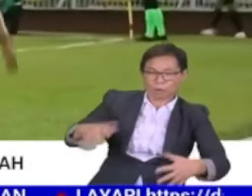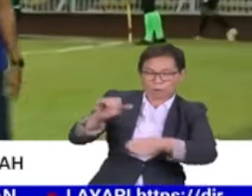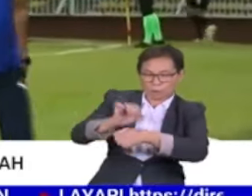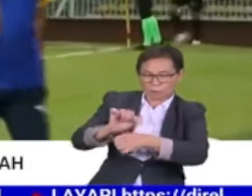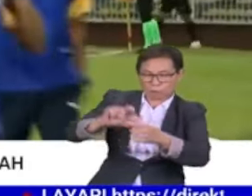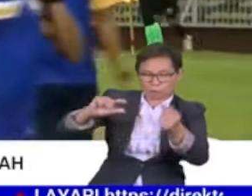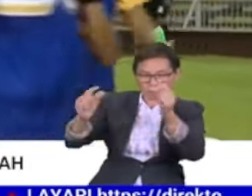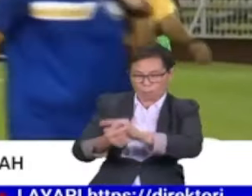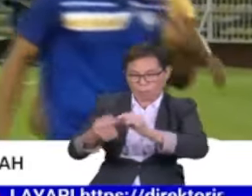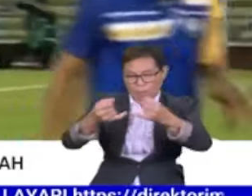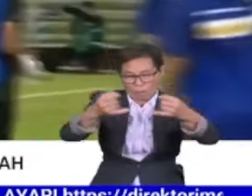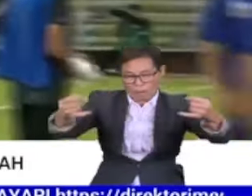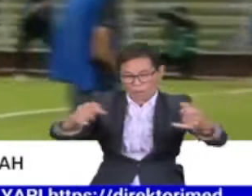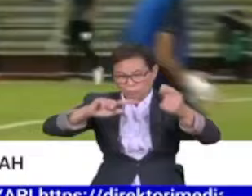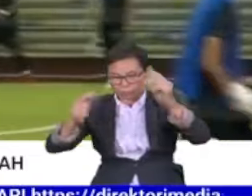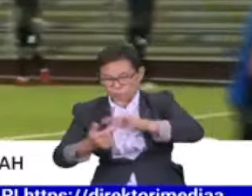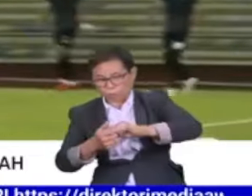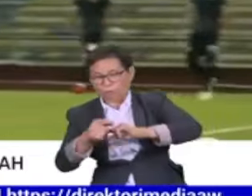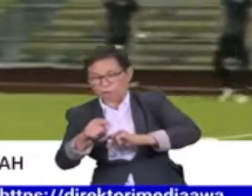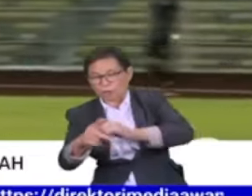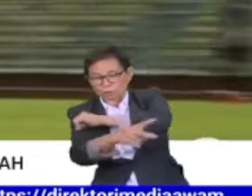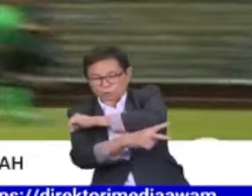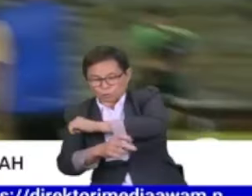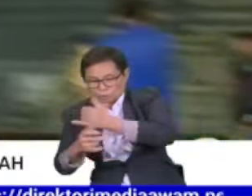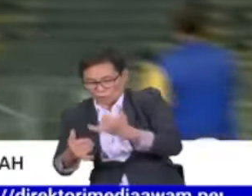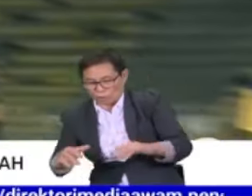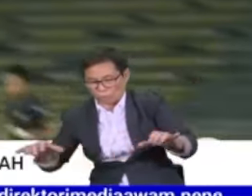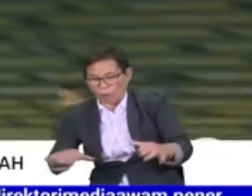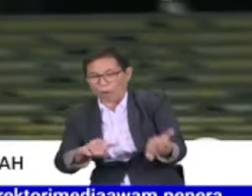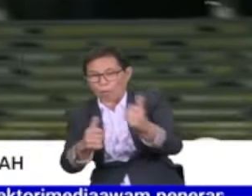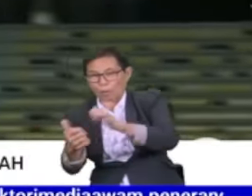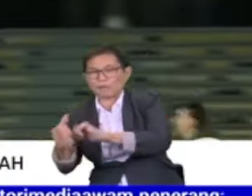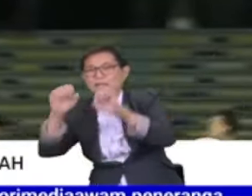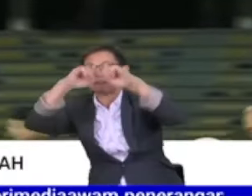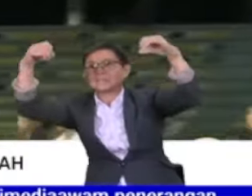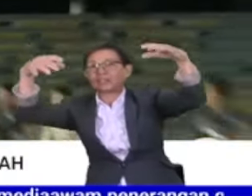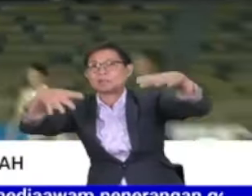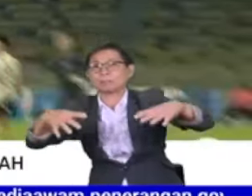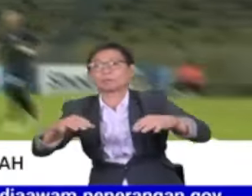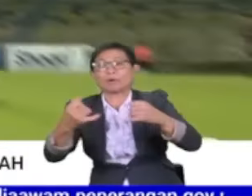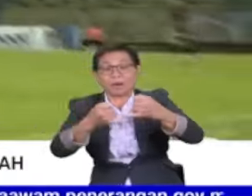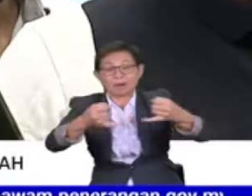kerja-kerja menggantikan kabel yang dicuri itu sedang dilakukan oleh pihak stadium.